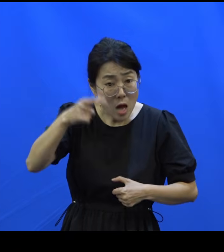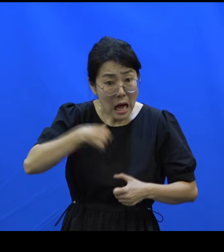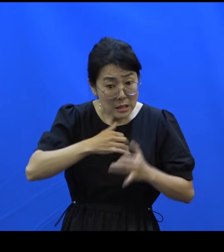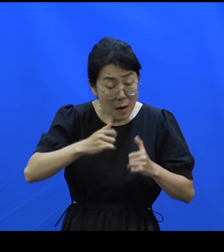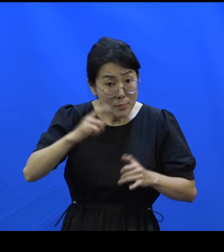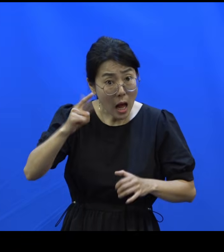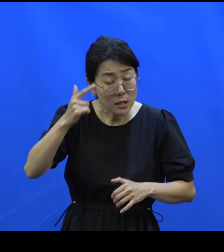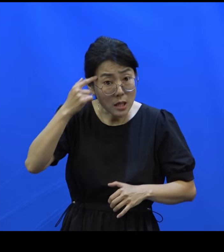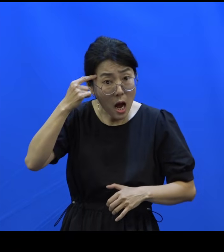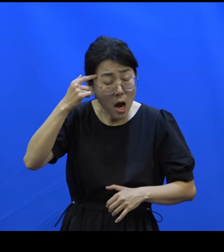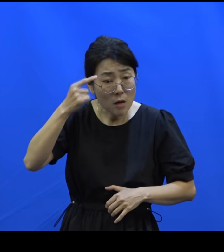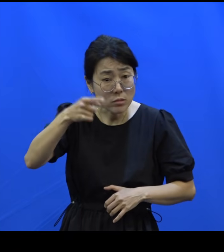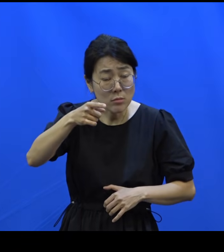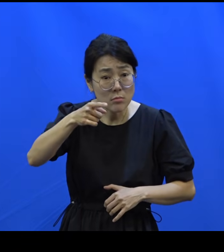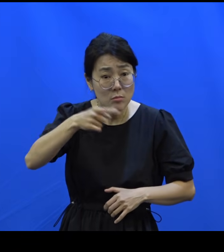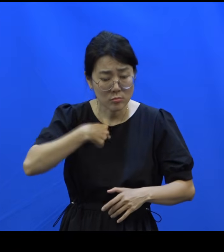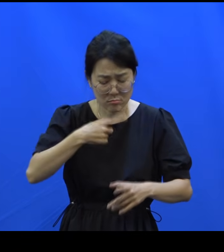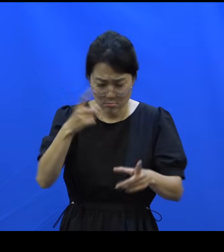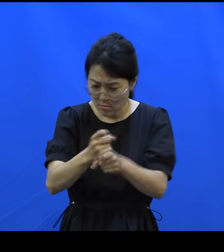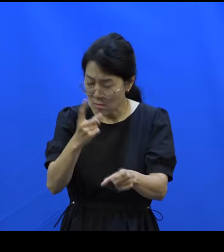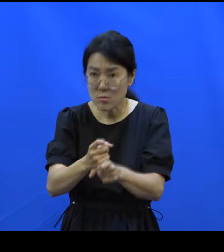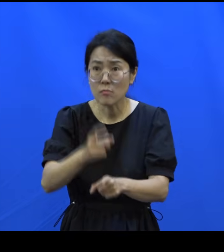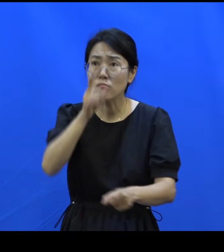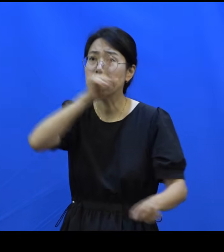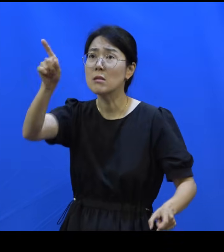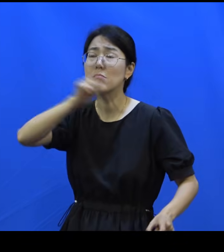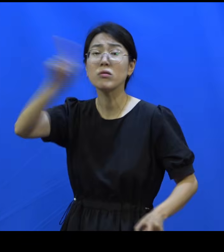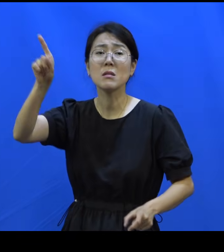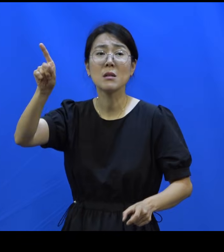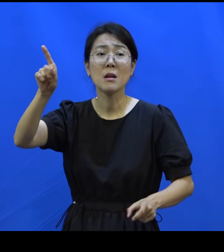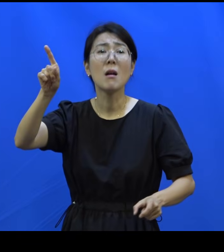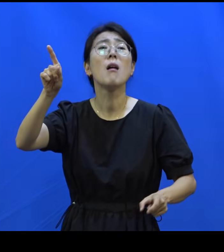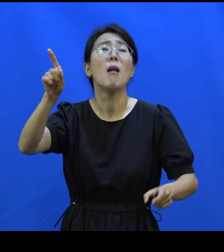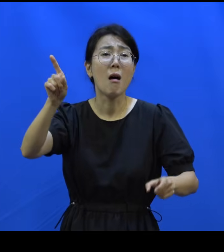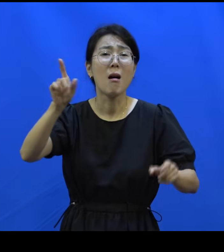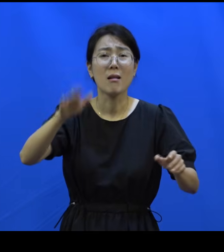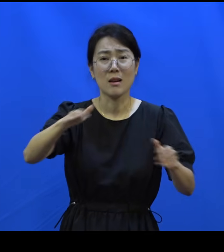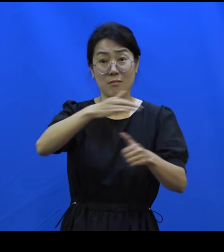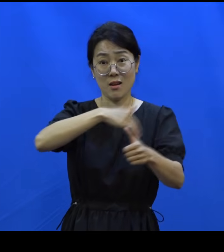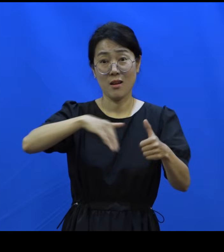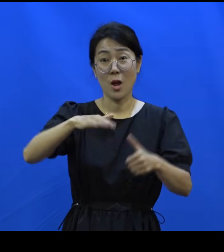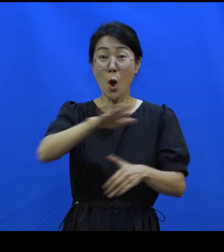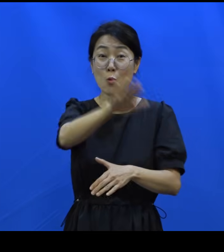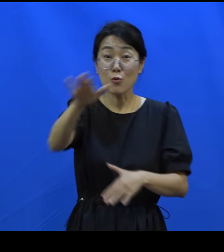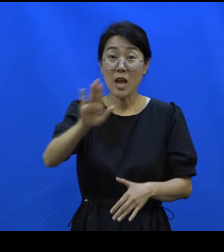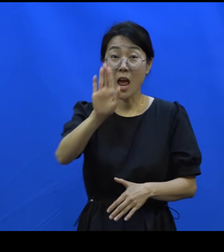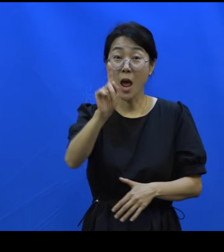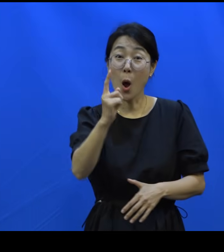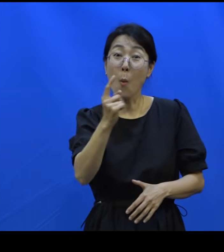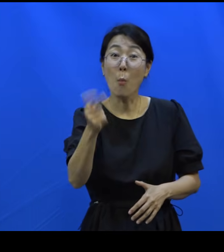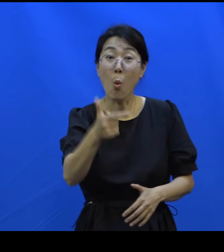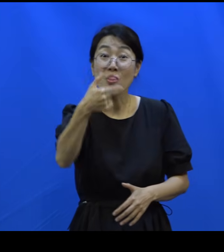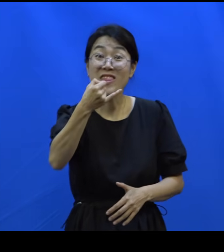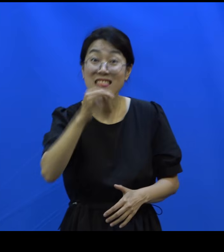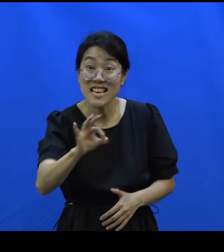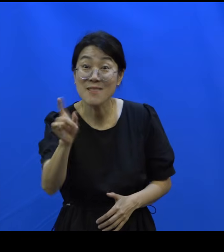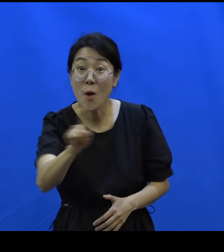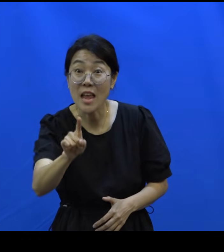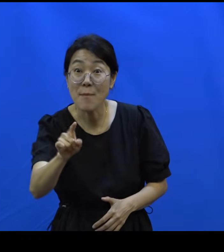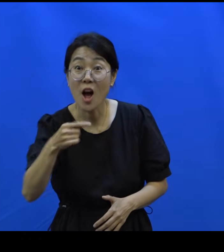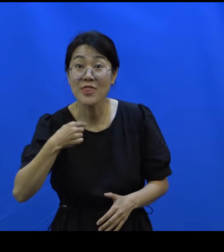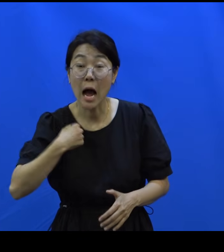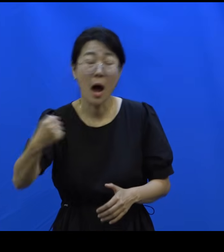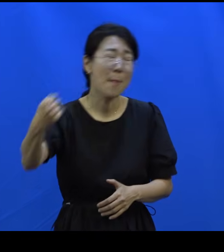한번 당해봐라. 그죠? 그러니까 대부분의 우리의 본능은 보복의 본능이에요. 받은